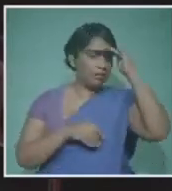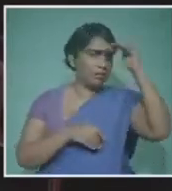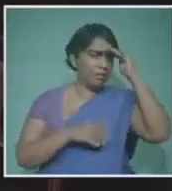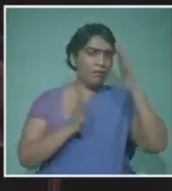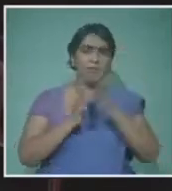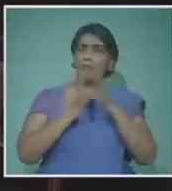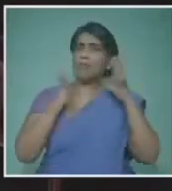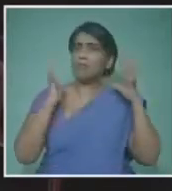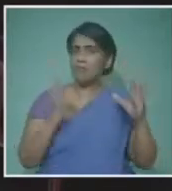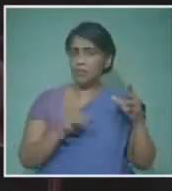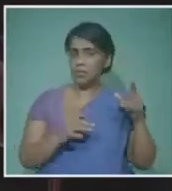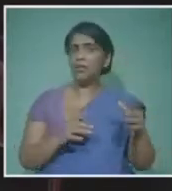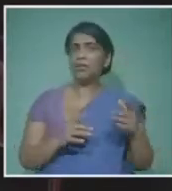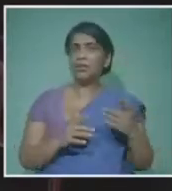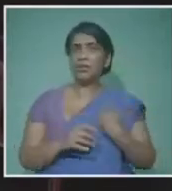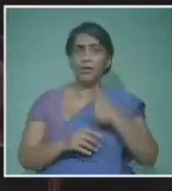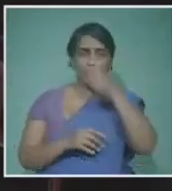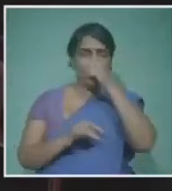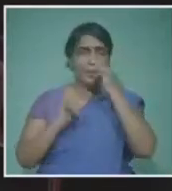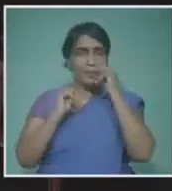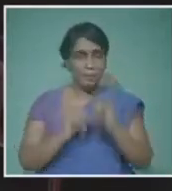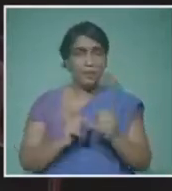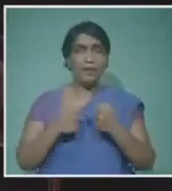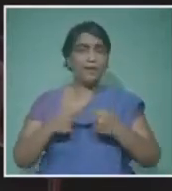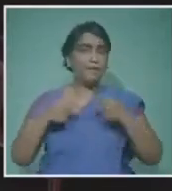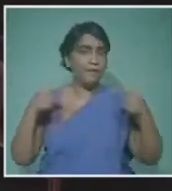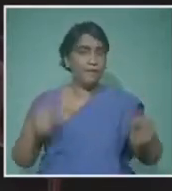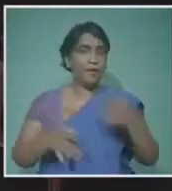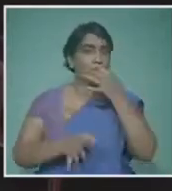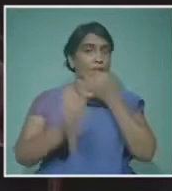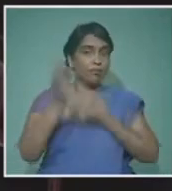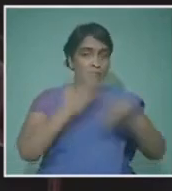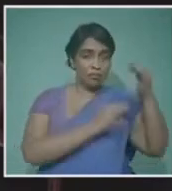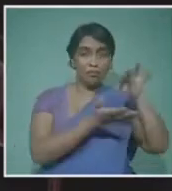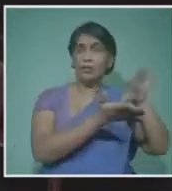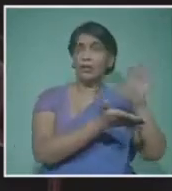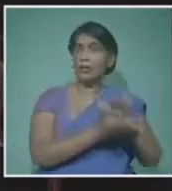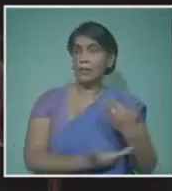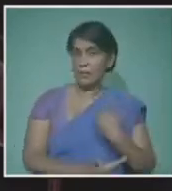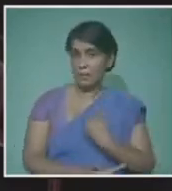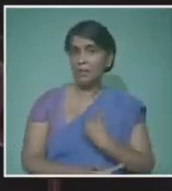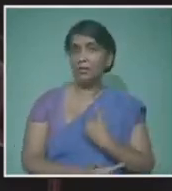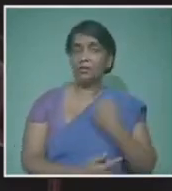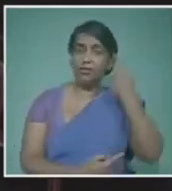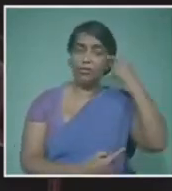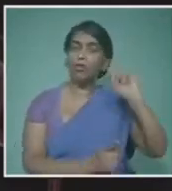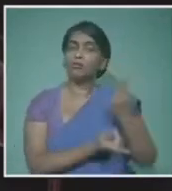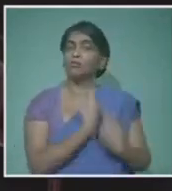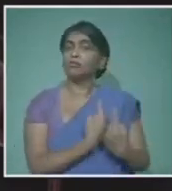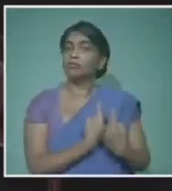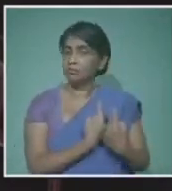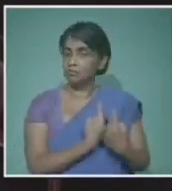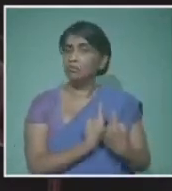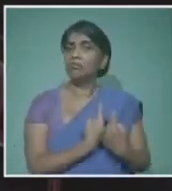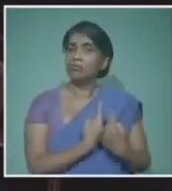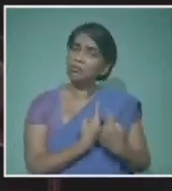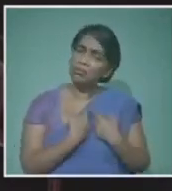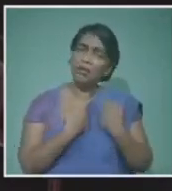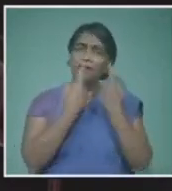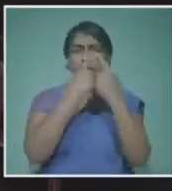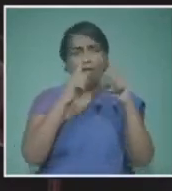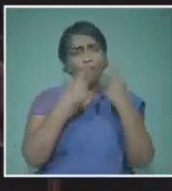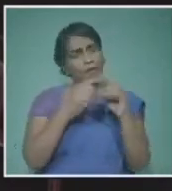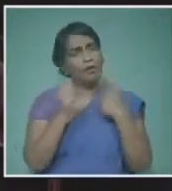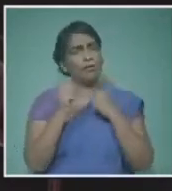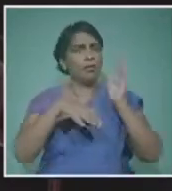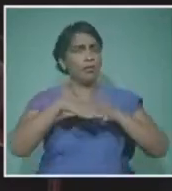ගණනාවකට මා මේ වංචා දූෂණ වලට එරෙහිව පැමිණිලි දාපු කෙනා. ඒ සඳහා පරීක්ෂණ කිරීම සඳහා මා විවිධාකාරයෙන් කටයුතු